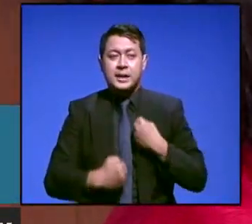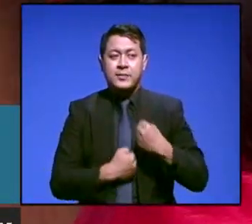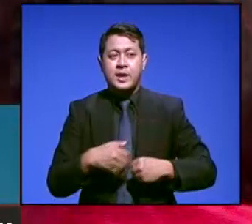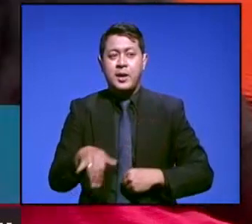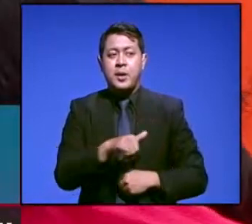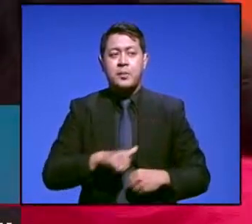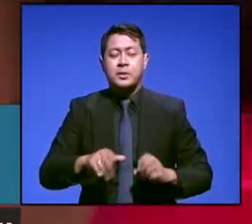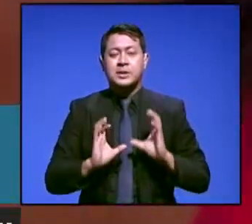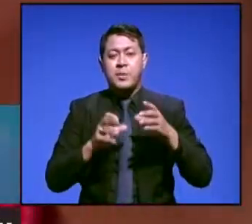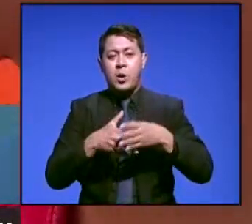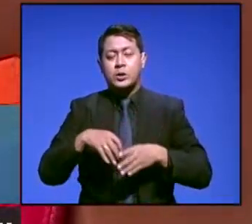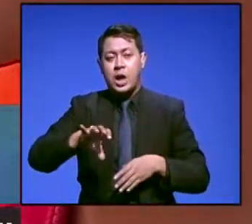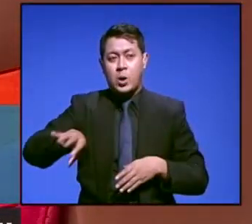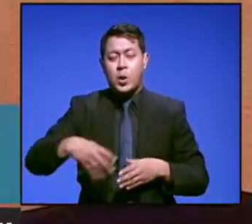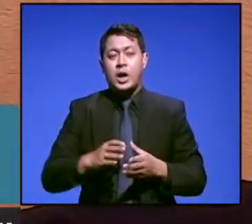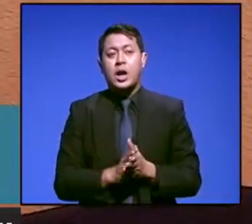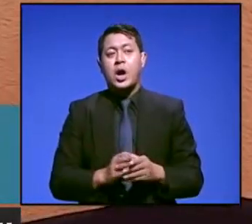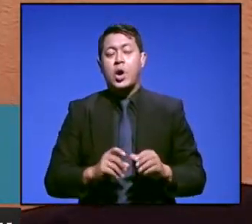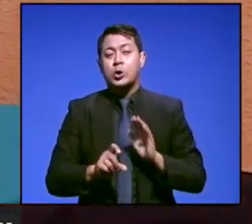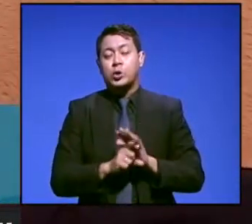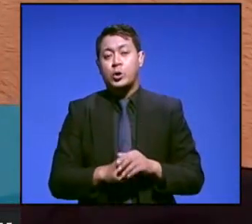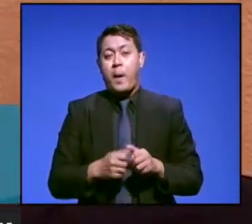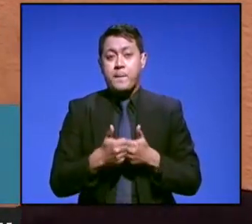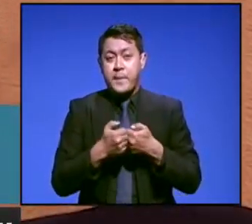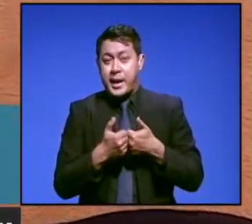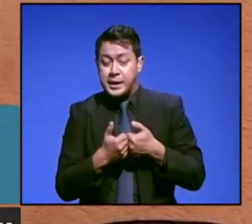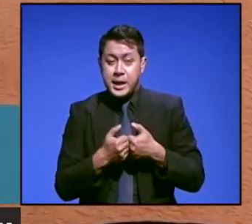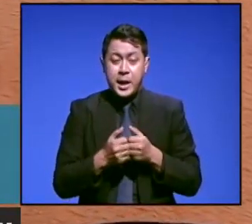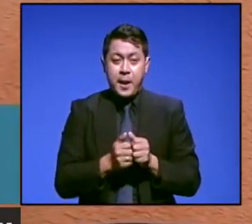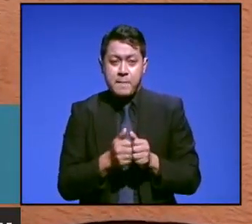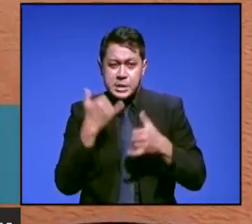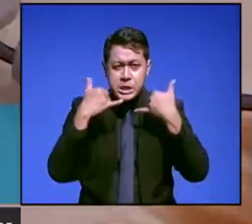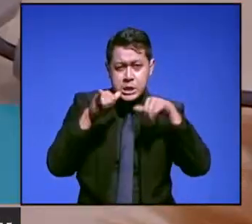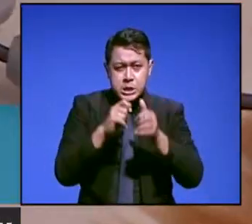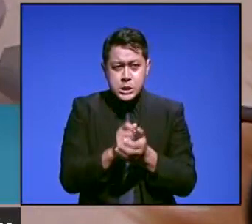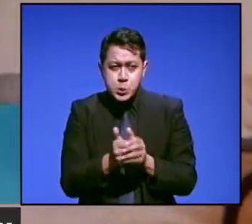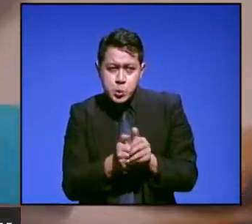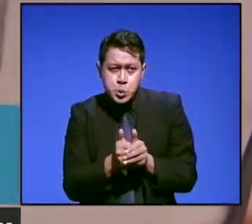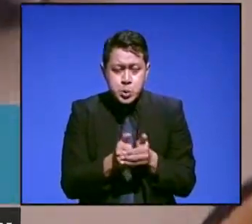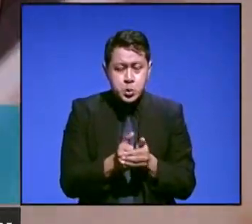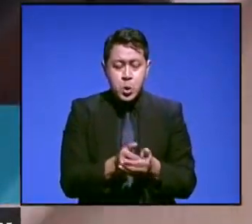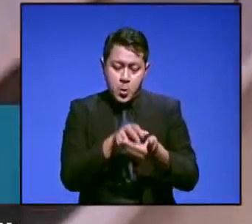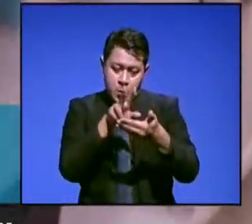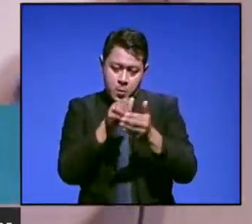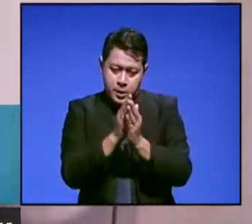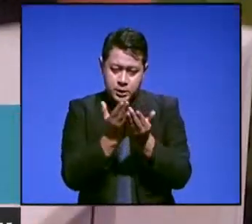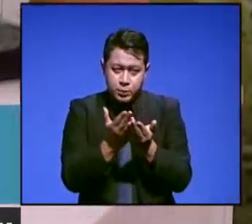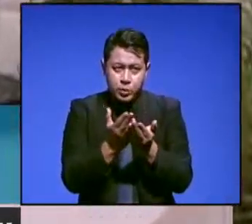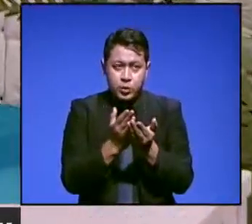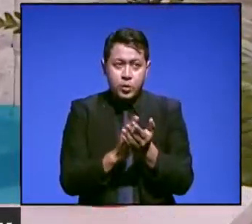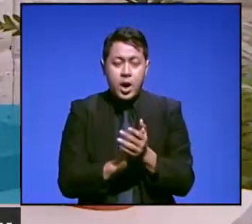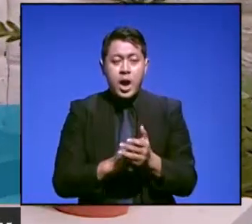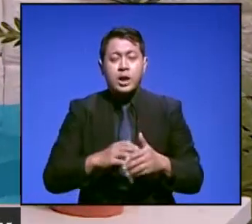bersama anggota keluarga. Misalnya, bermain games, menonton film favorit, membaca buku, atau